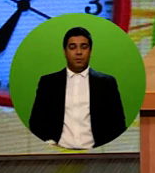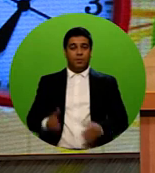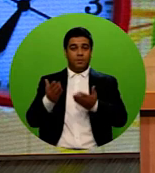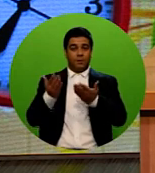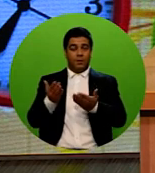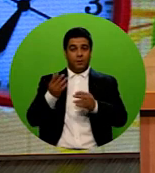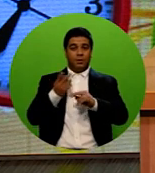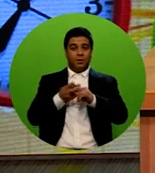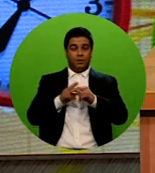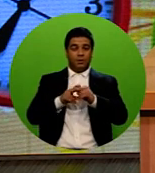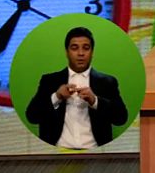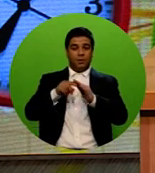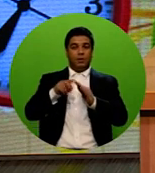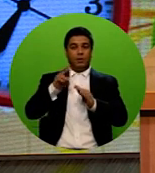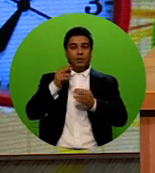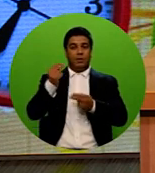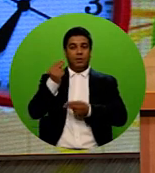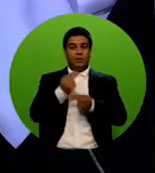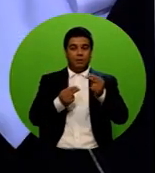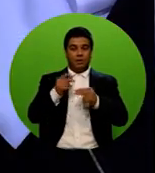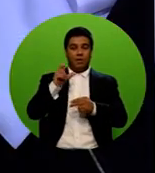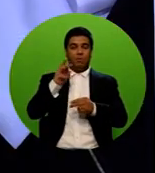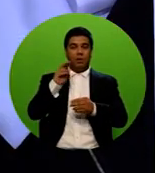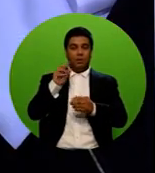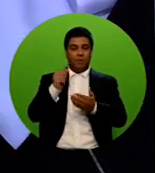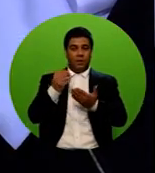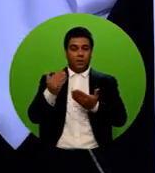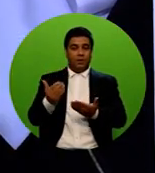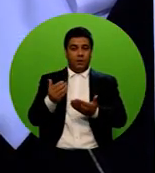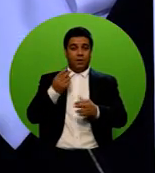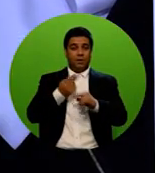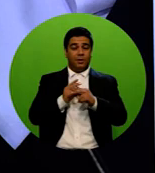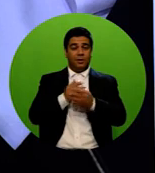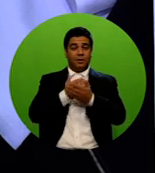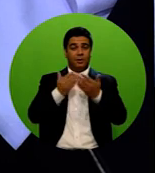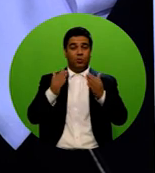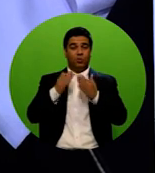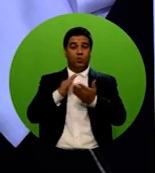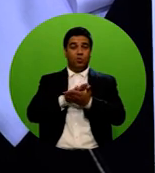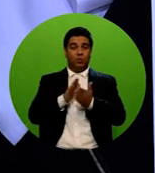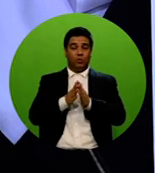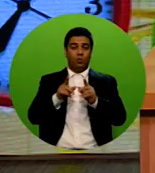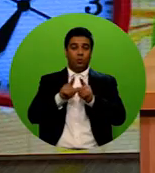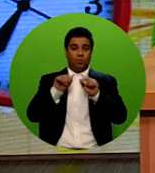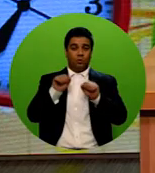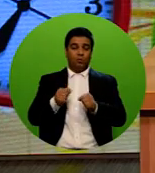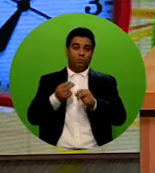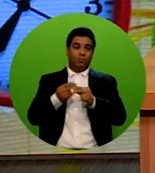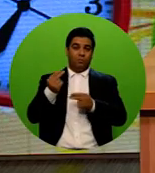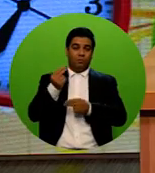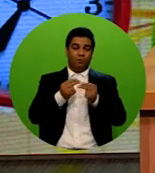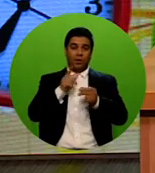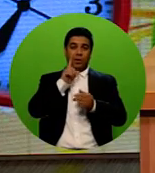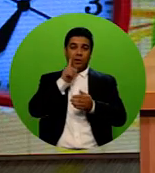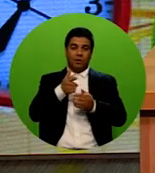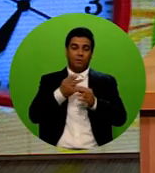Mana tasviriy san'at fanining emblemasi. Siz uy sharoitidan kelib chiqqan holatda